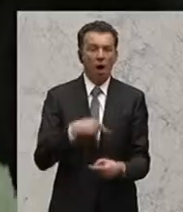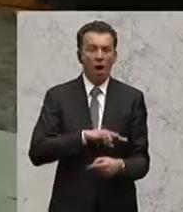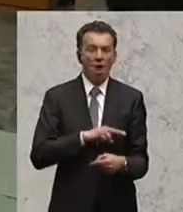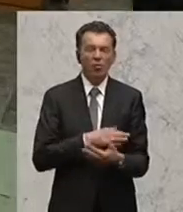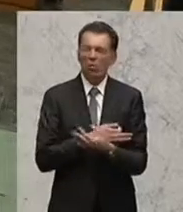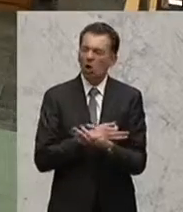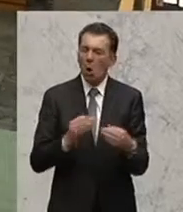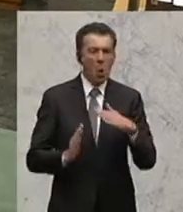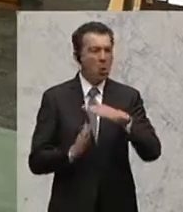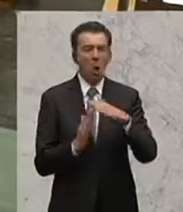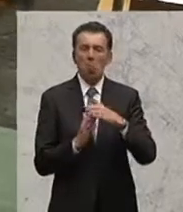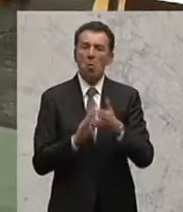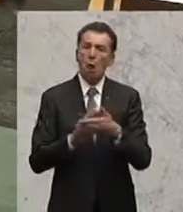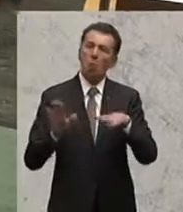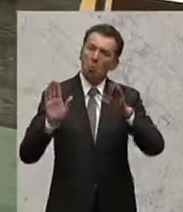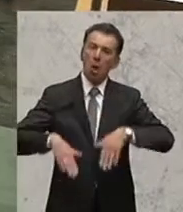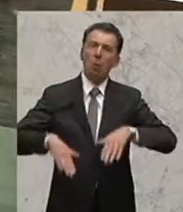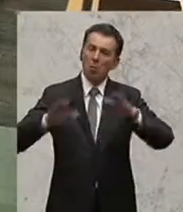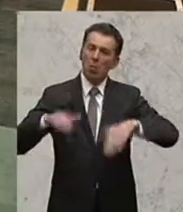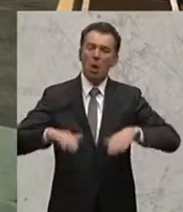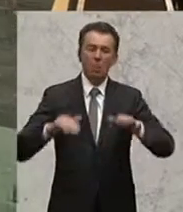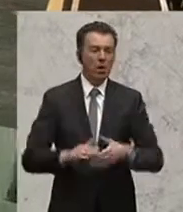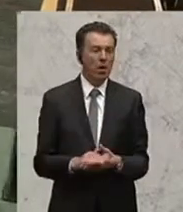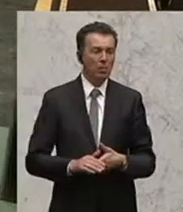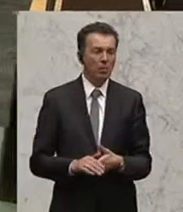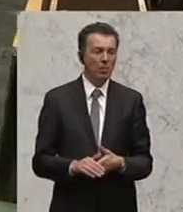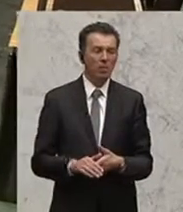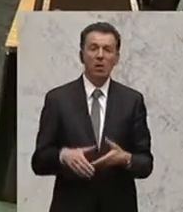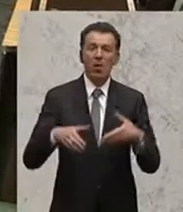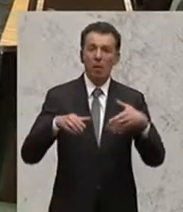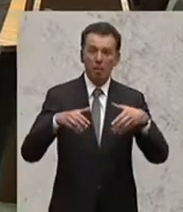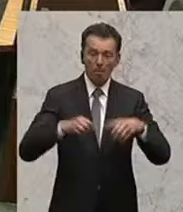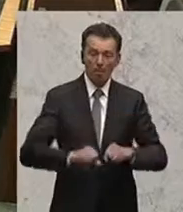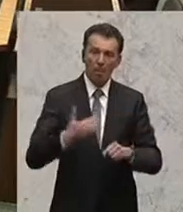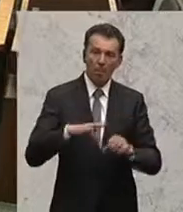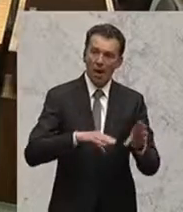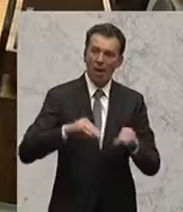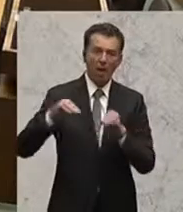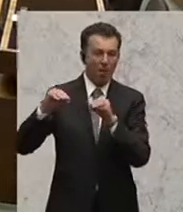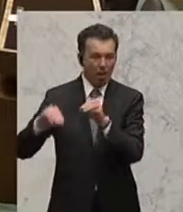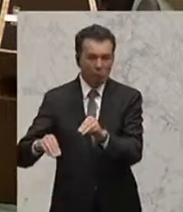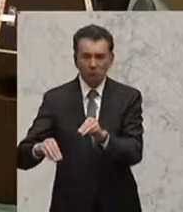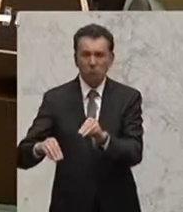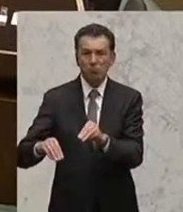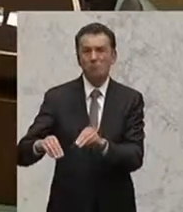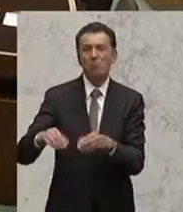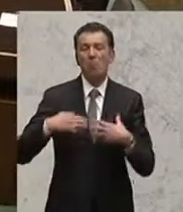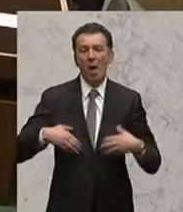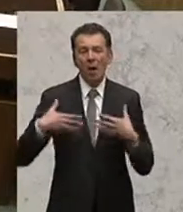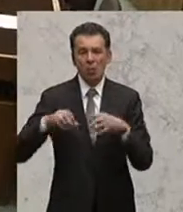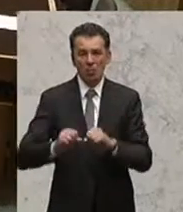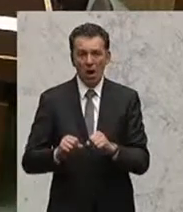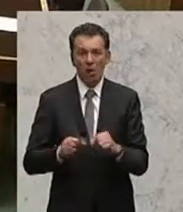Haftungen aufrechterhielt. Als die Mehrheit der Bank an die HB Int ging und Kärnten damit auch jedweden